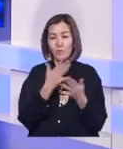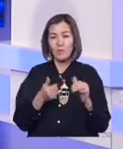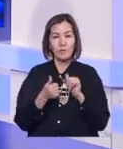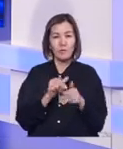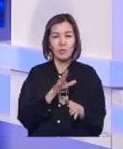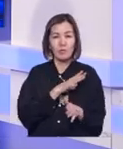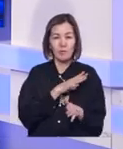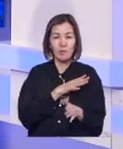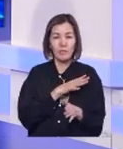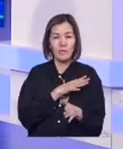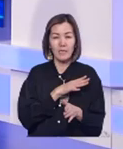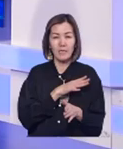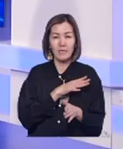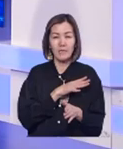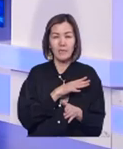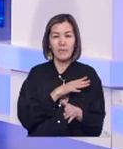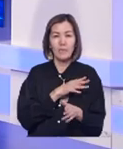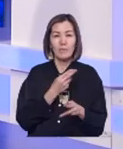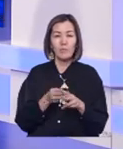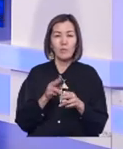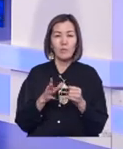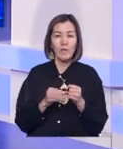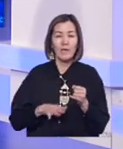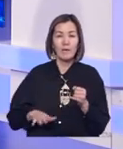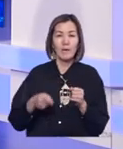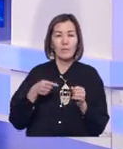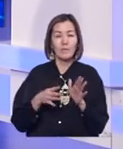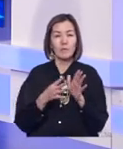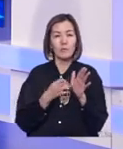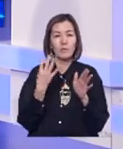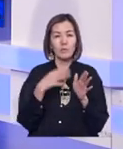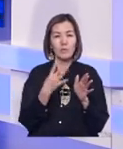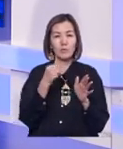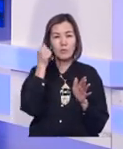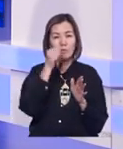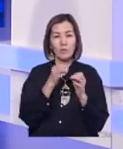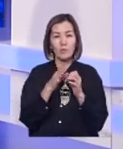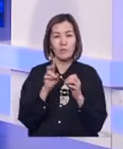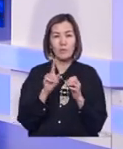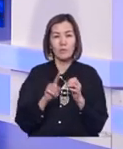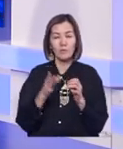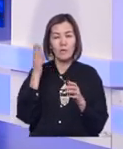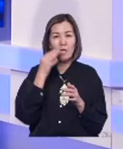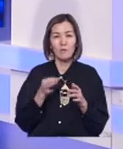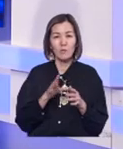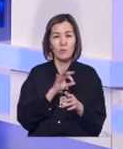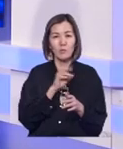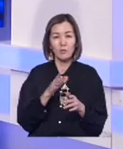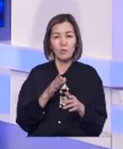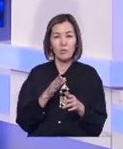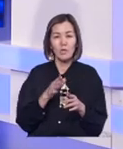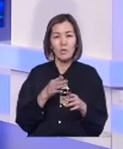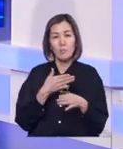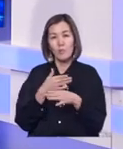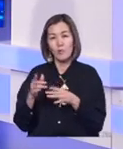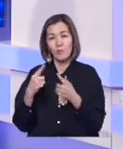болды. Ескелер естеліктерде жетерлік. Бұл аймақ 1944 жылы 15 наурызда Алматы облысының оңтүстік бөлігінен шаңырақ